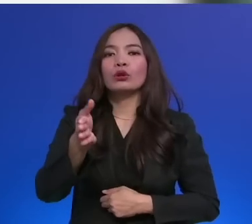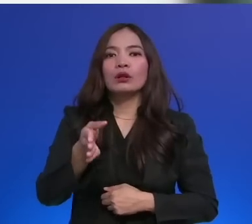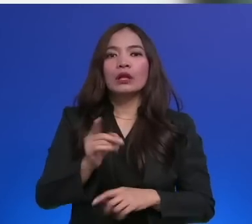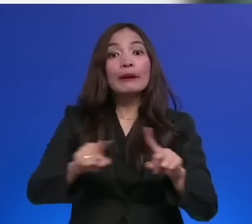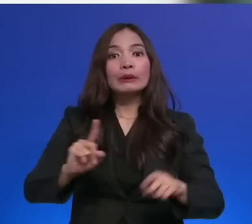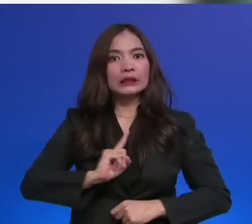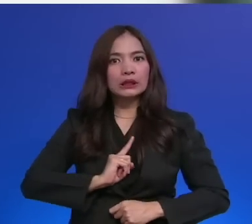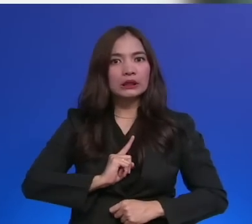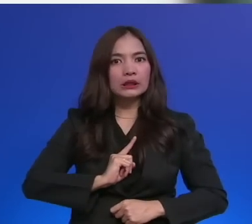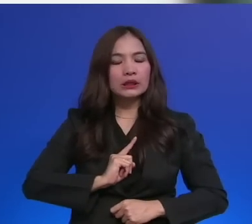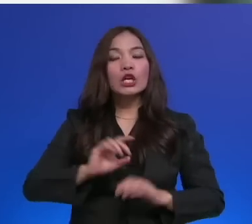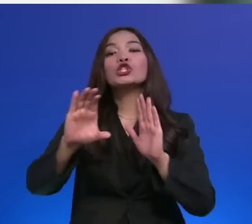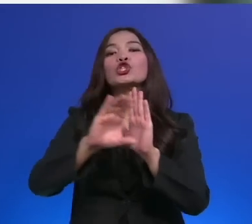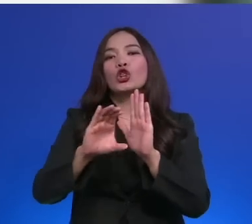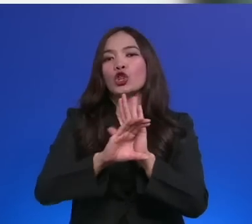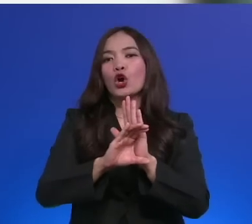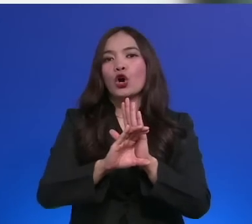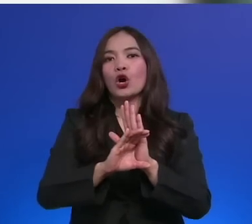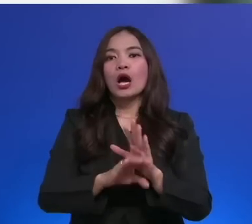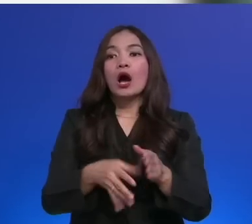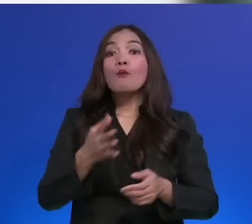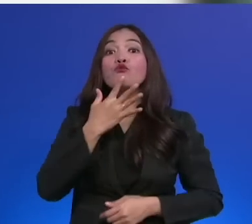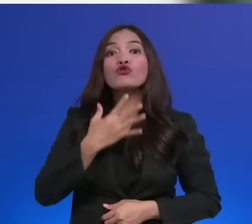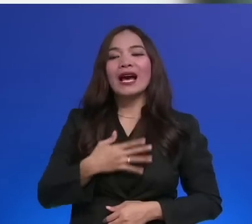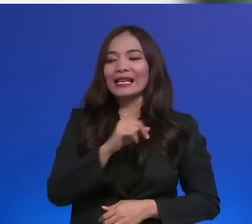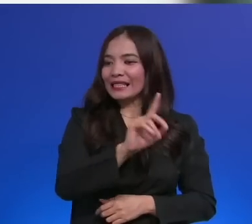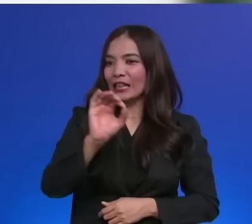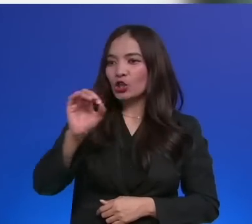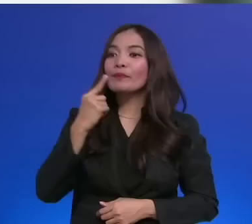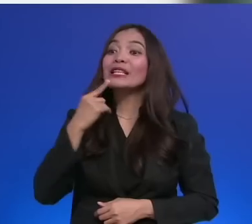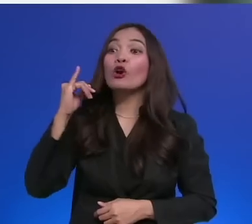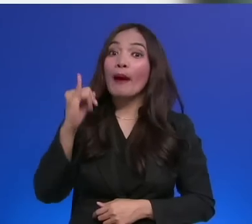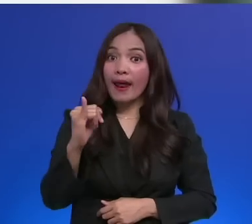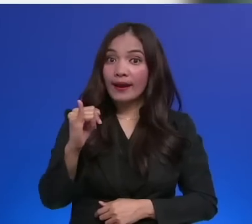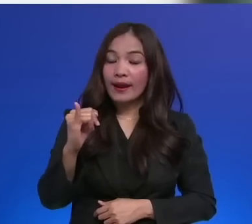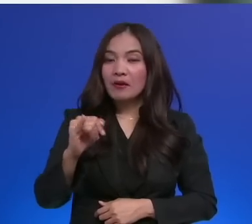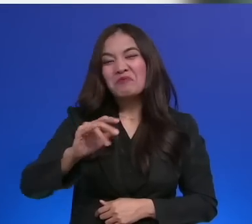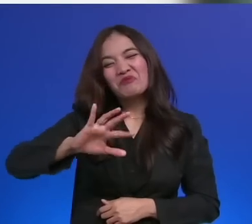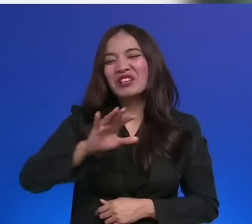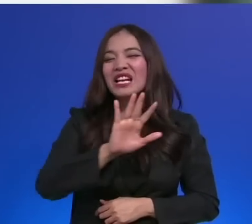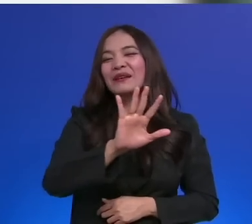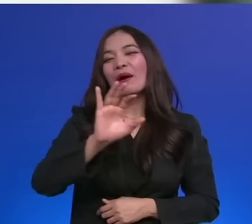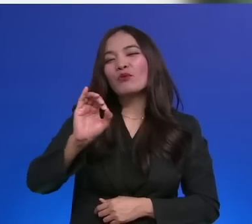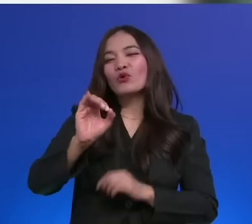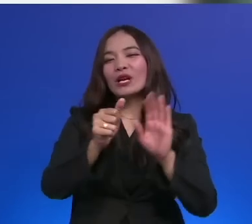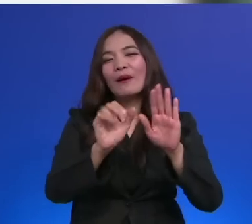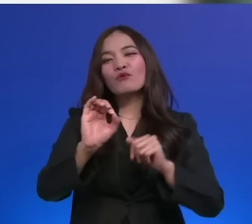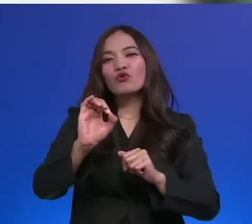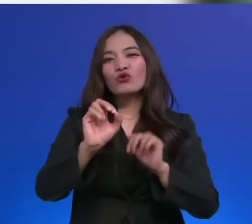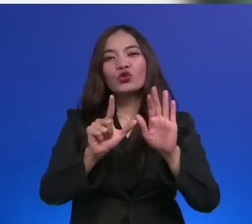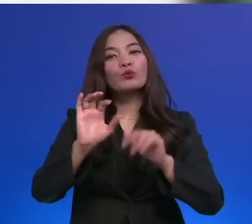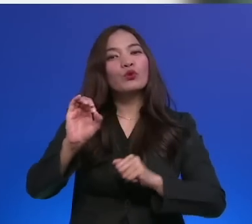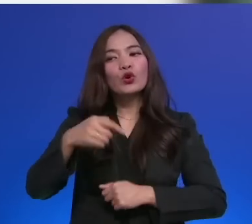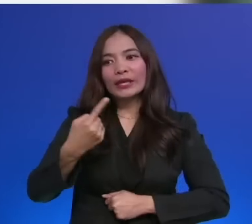Jadi kalau misalnya ada 100 pencobaan, saudara-saudara, mungkin 50, 60, 70